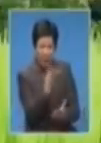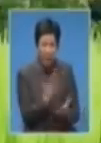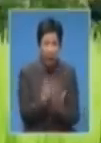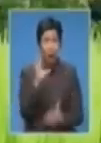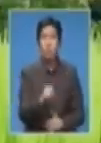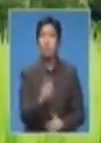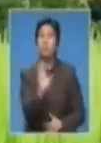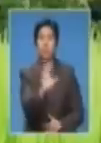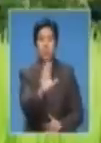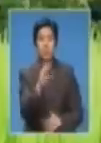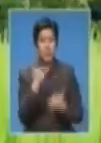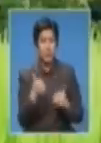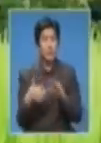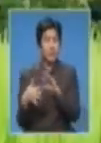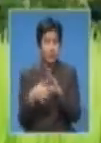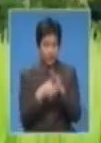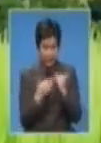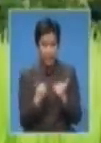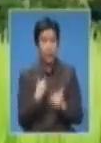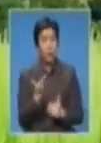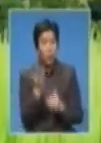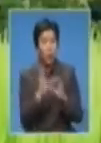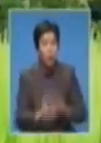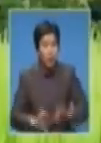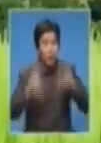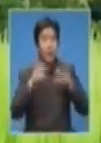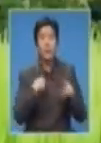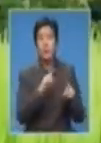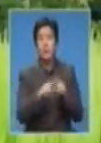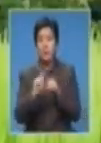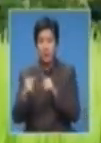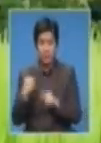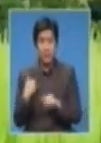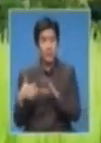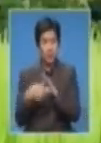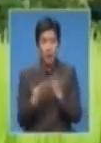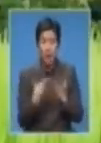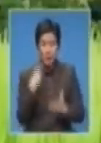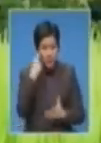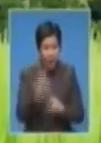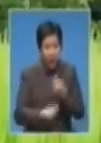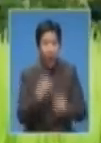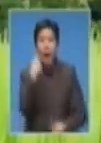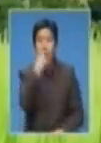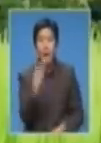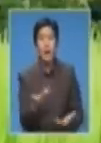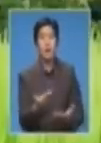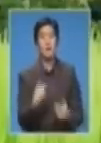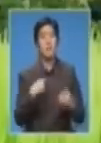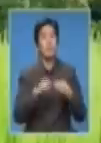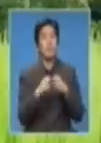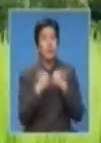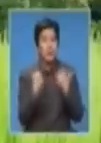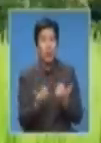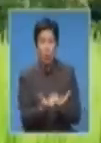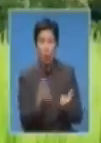มันไม่ได้ขอรัฐจำนำขอรัฐอะไรประกันราคาแล้วมันจะไปขายใครล่ะเป็นภาระคลังเพลิงเก็บเสื่อมสภ